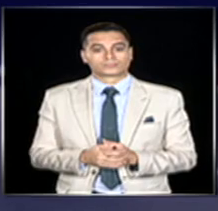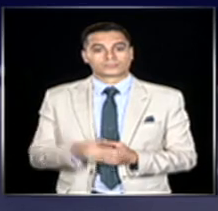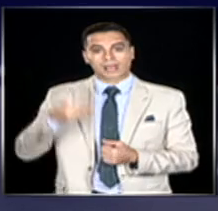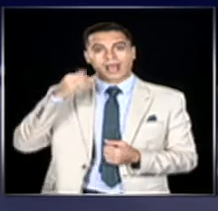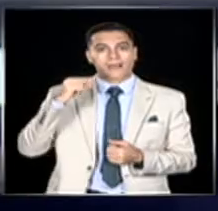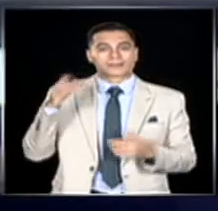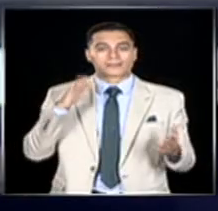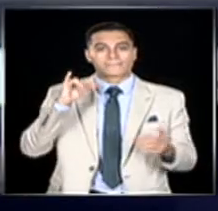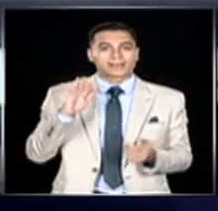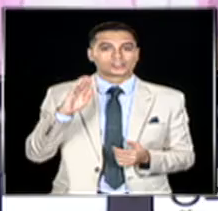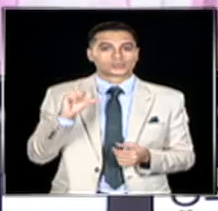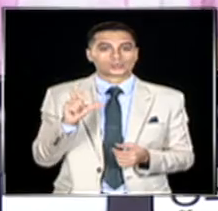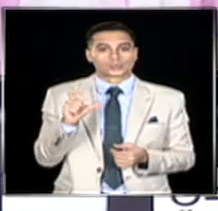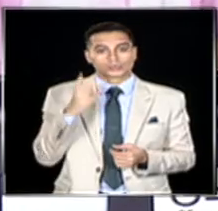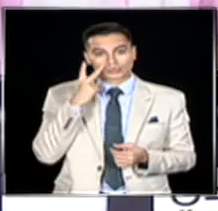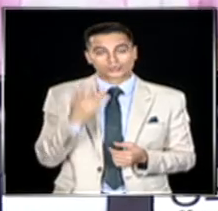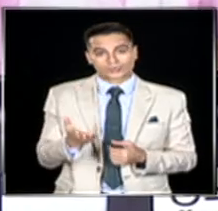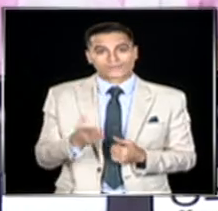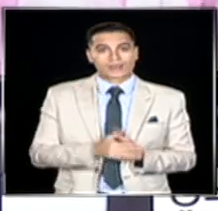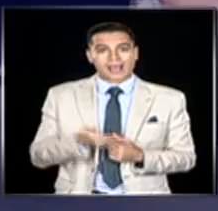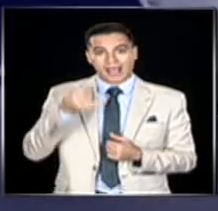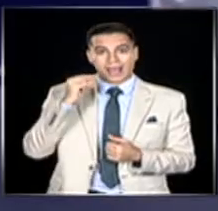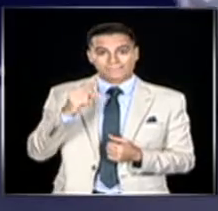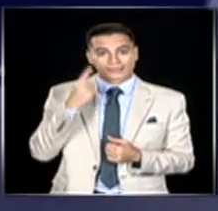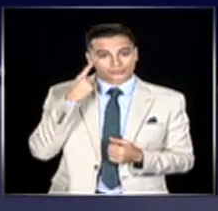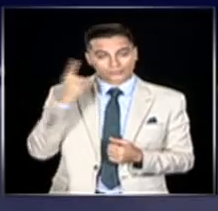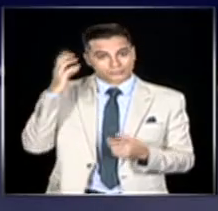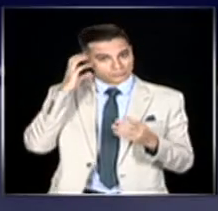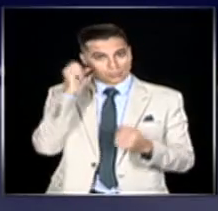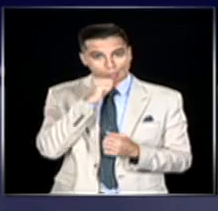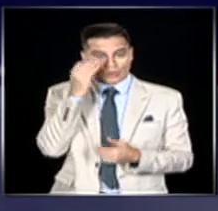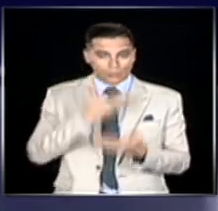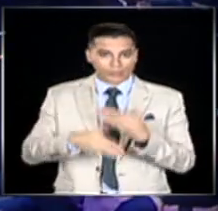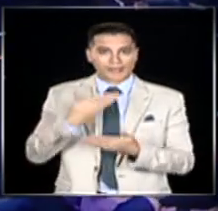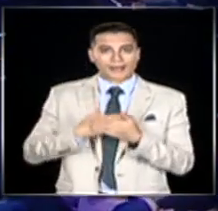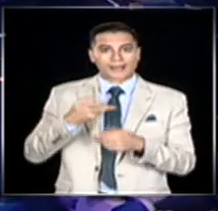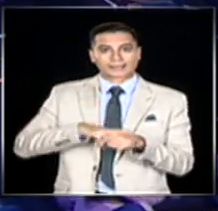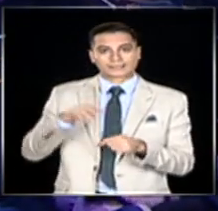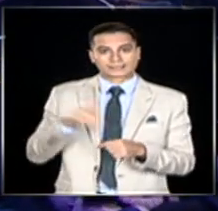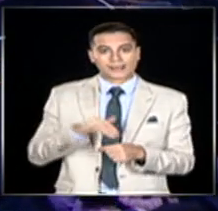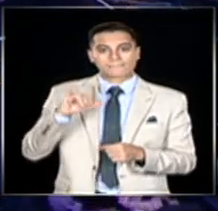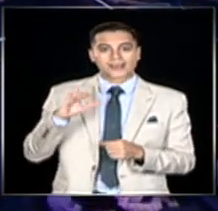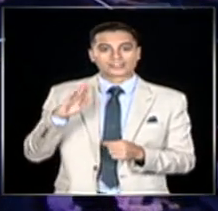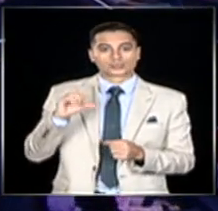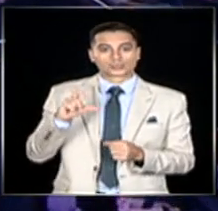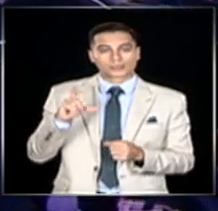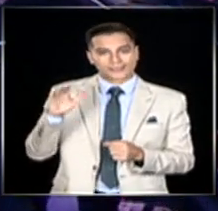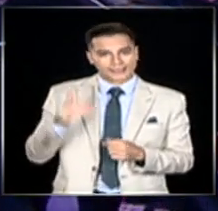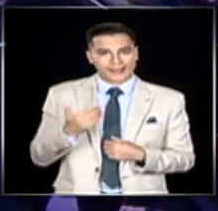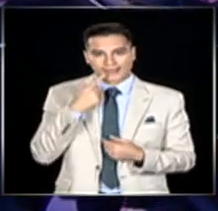أحمد وميسون، ميسون وأحمد. أحمد هتروح تسمع أغنية وترجع لنا تاني، ميسون تعالي مكاني.